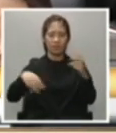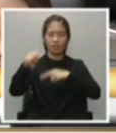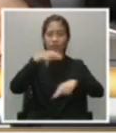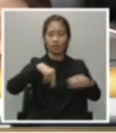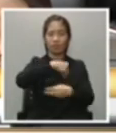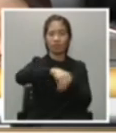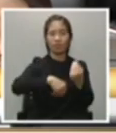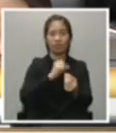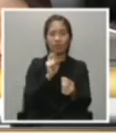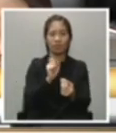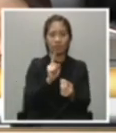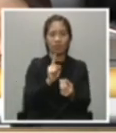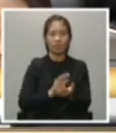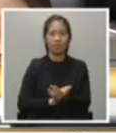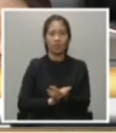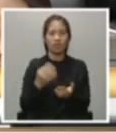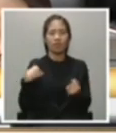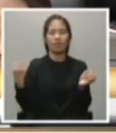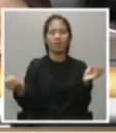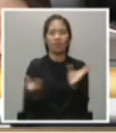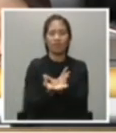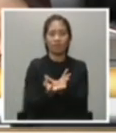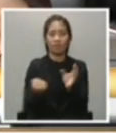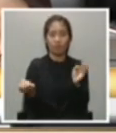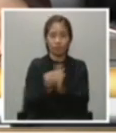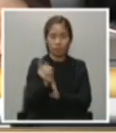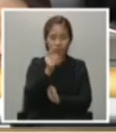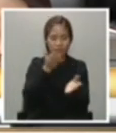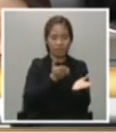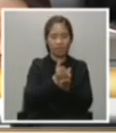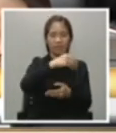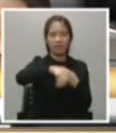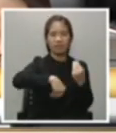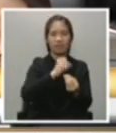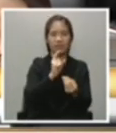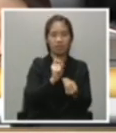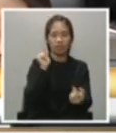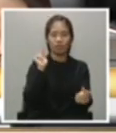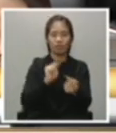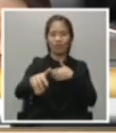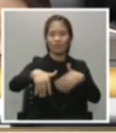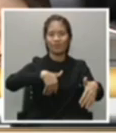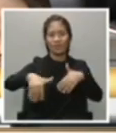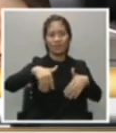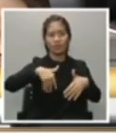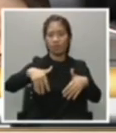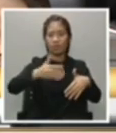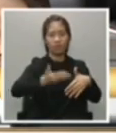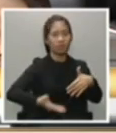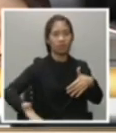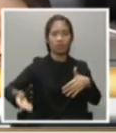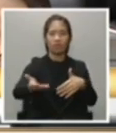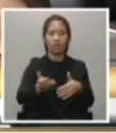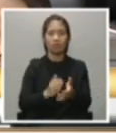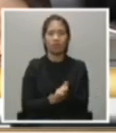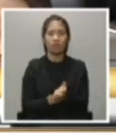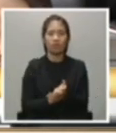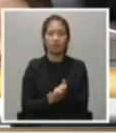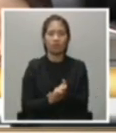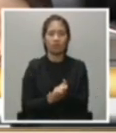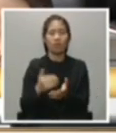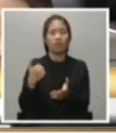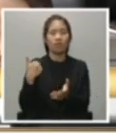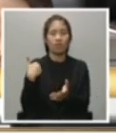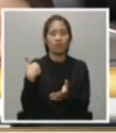ฐกิจส่งผลกระทบด้านเศรษฐกิจกับประชาชนทุกส่วนทุกภาคจนก่อ